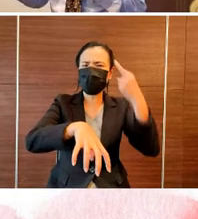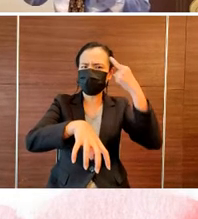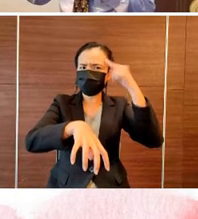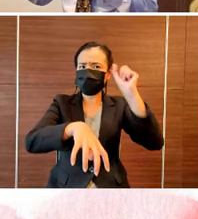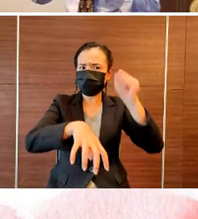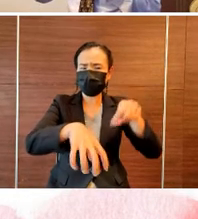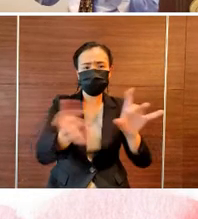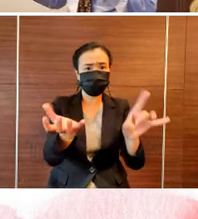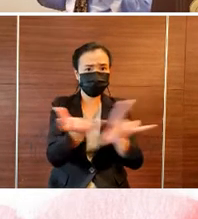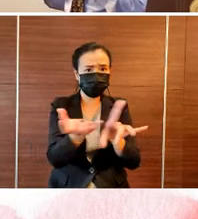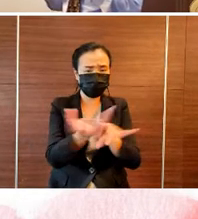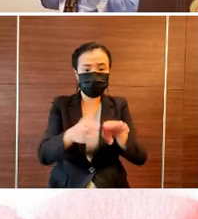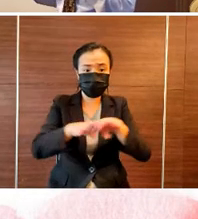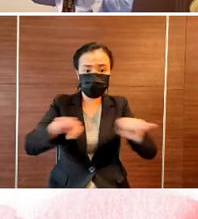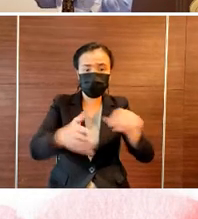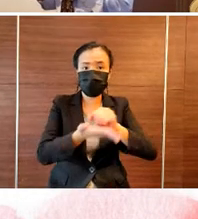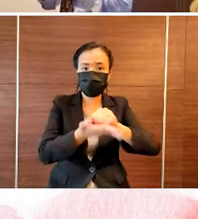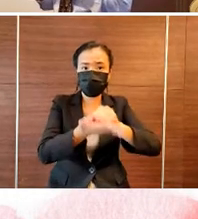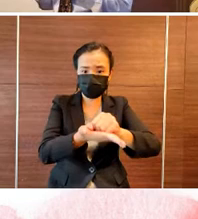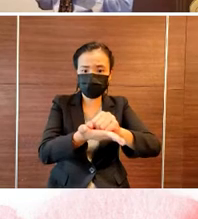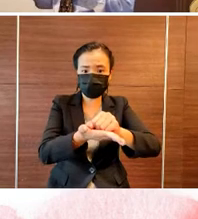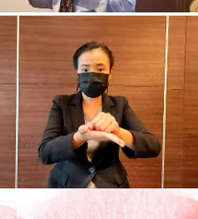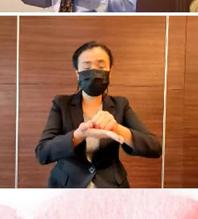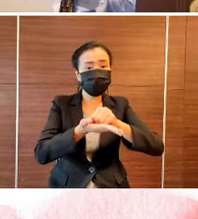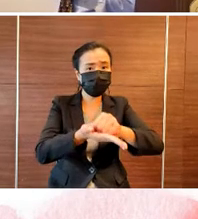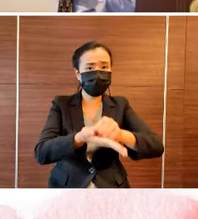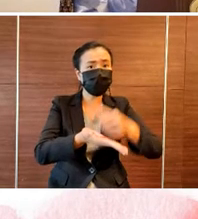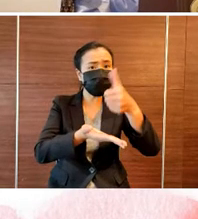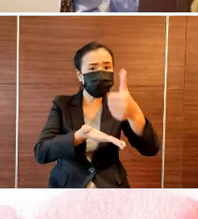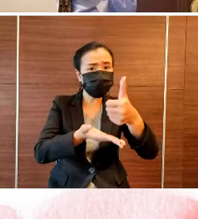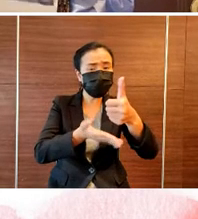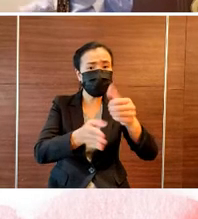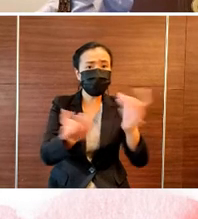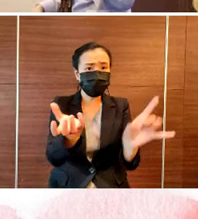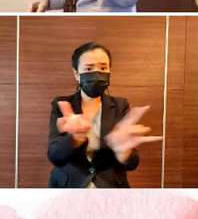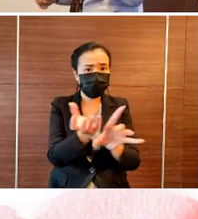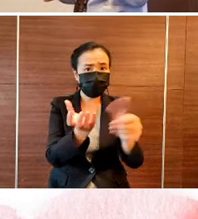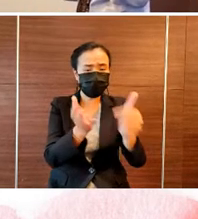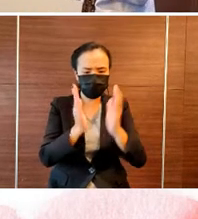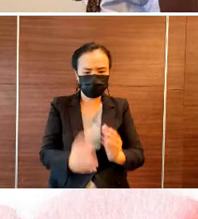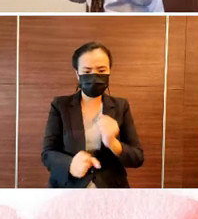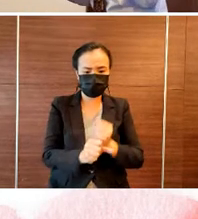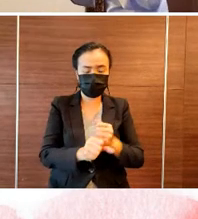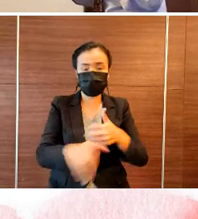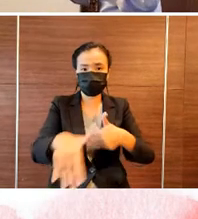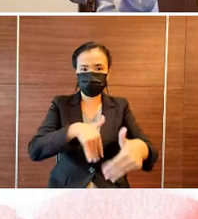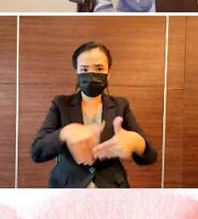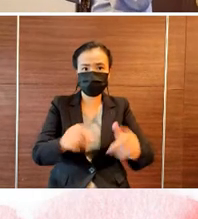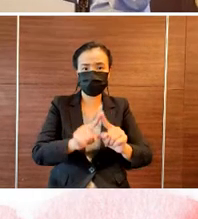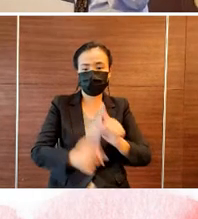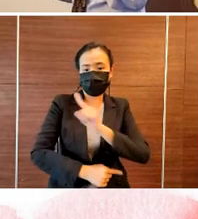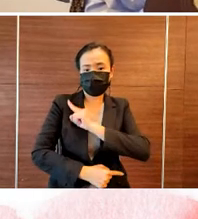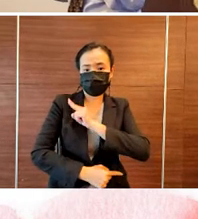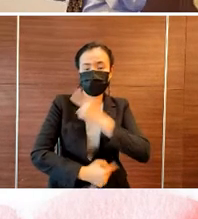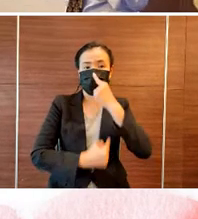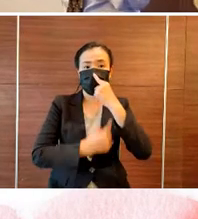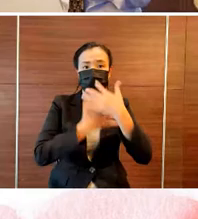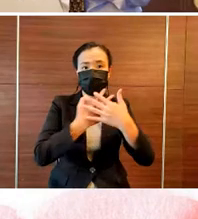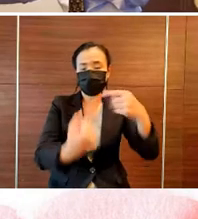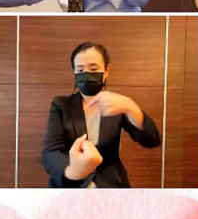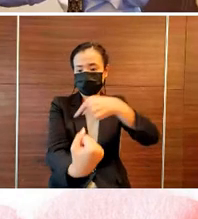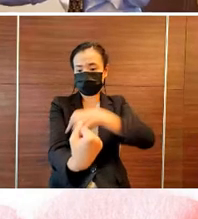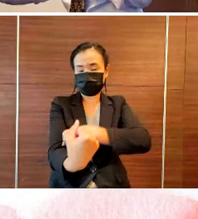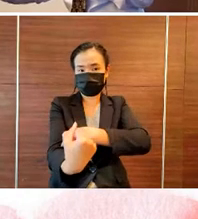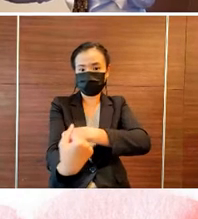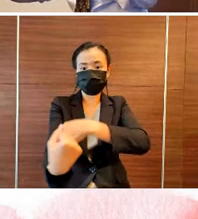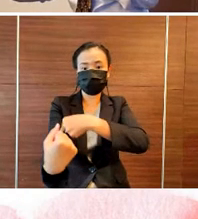ณภาพของเขาที่ให้บริการโดย lay people นะครับนะก็คือเจ้าหน้าที่ชุมชนนั่นแหละทำหน้าที่เจาะเลือดนะทำหน้าที่จ่าย